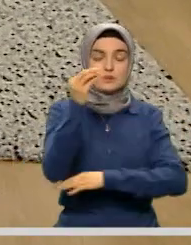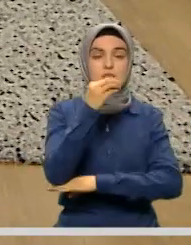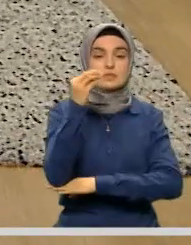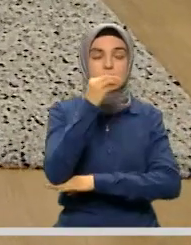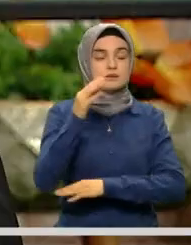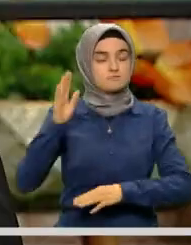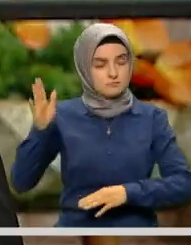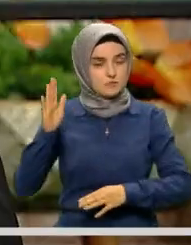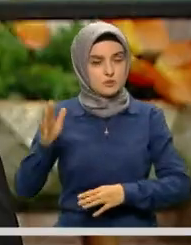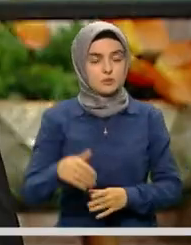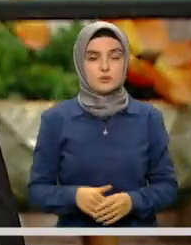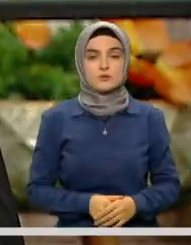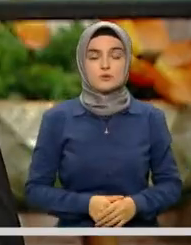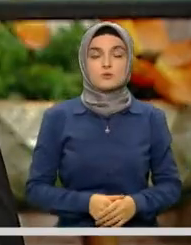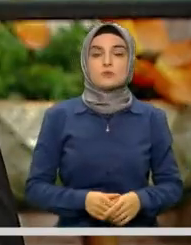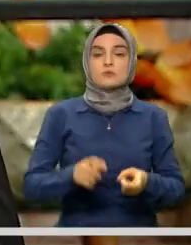seyahate çıksa ve